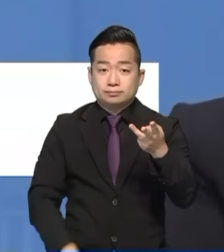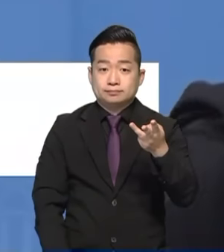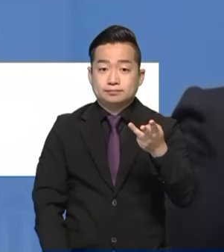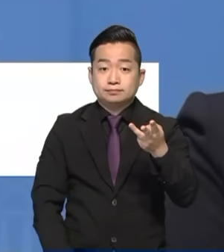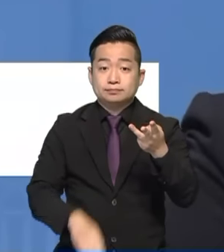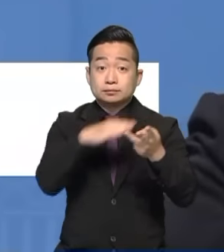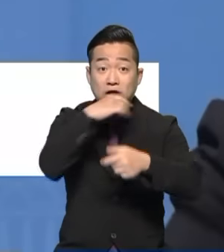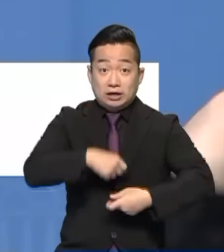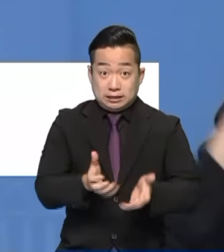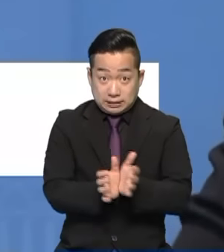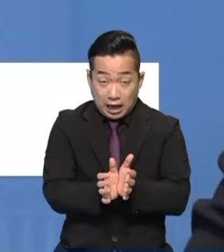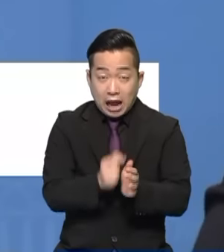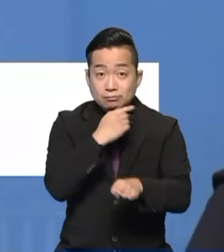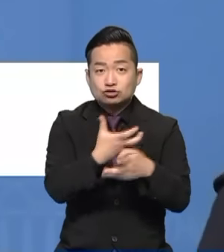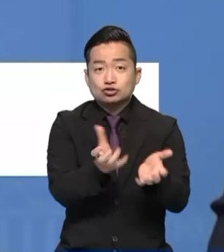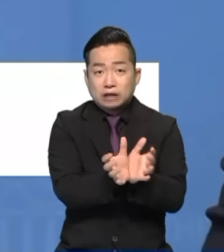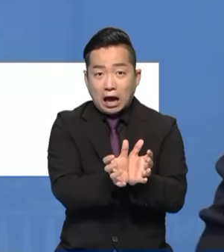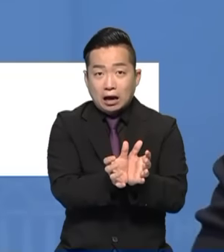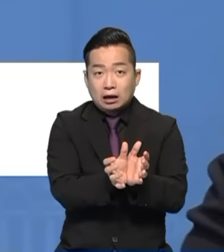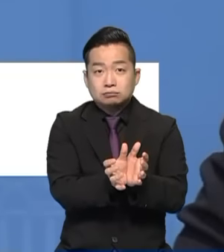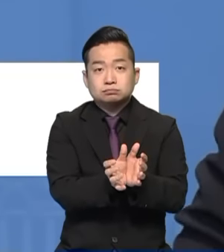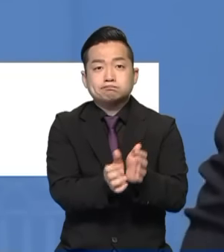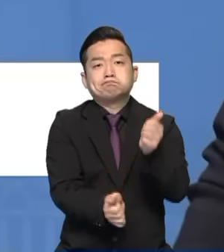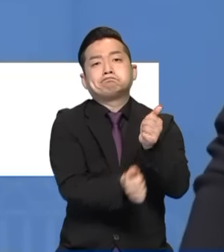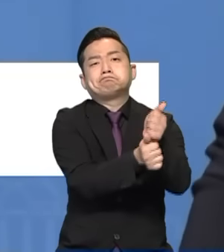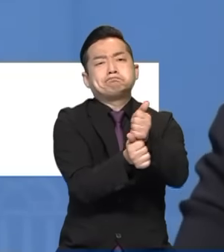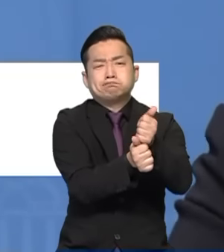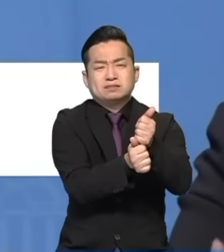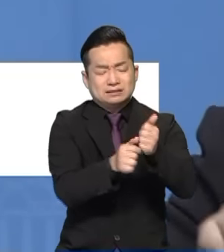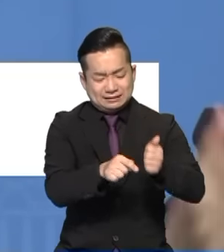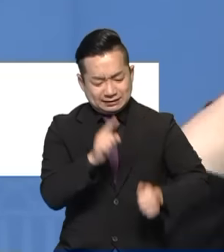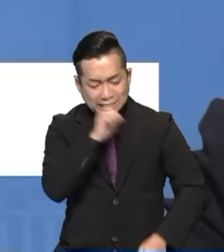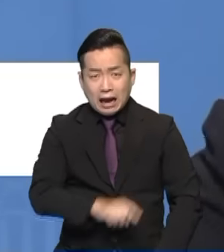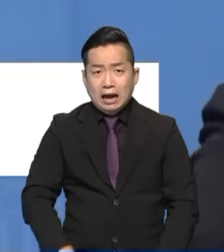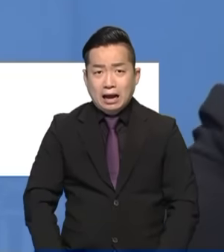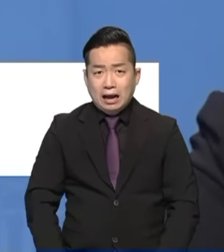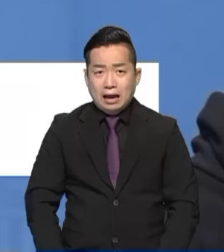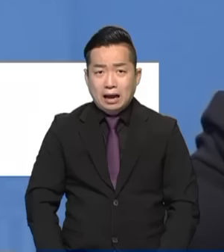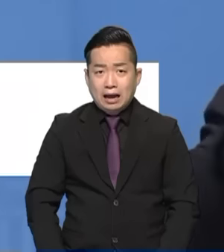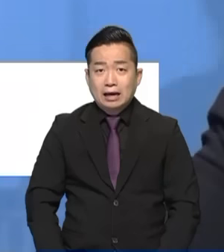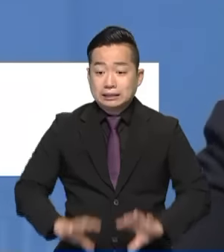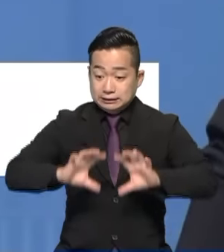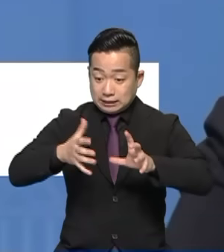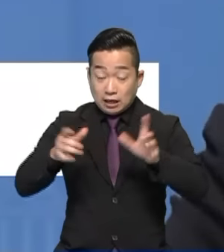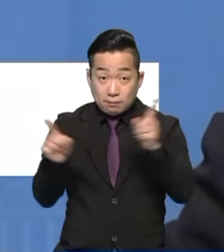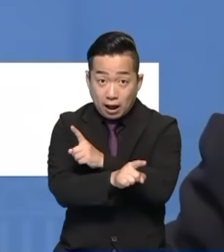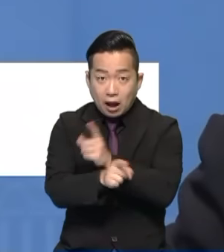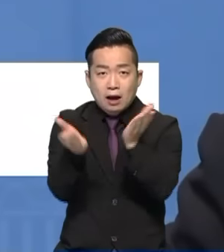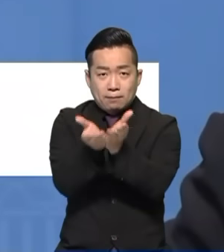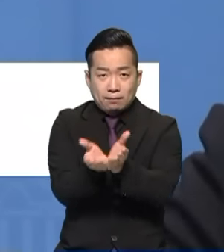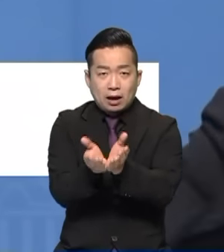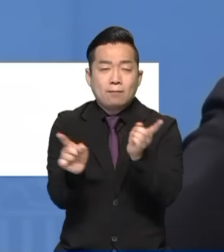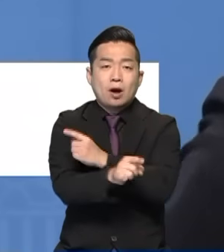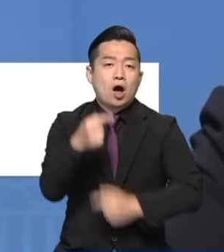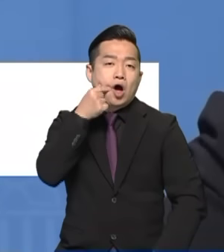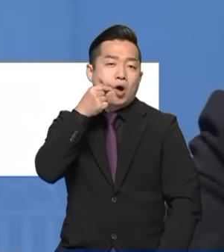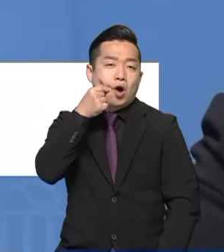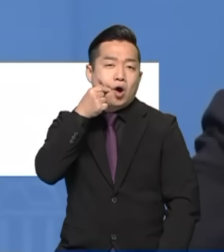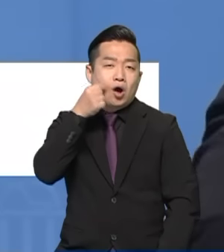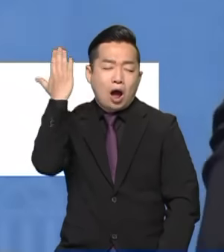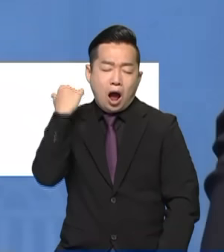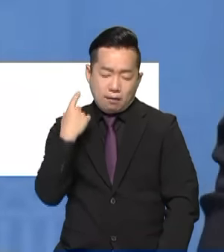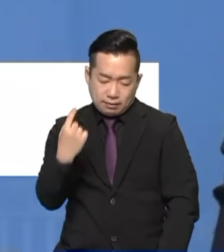다시 민주당 이중대의 길로 가고 있습니다. 정의당은 시대 변화에 맞춰 혁신하지 못했고 오직 관성에